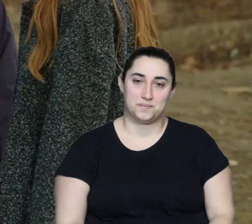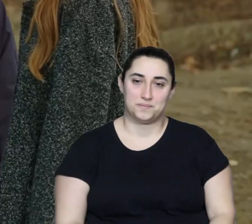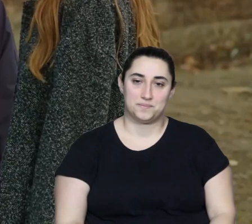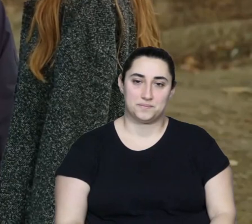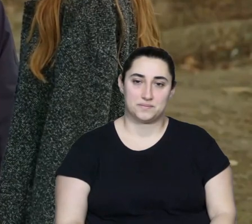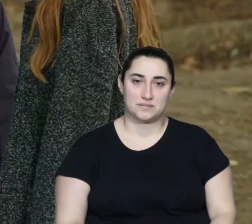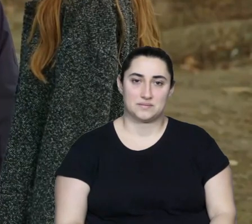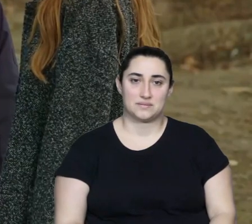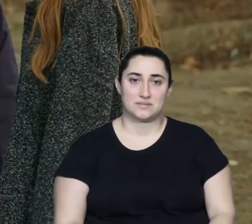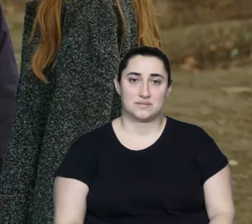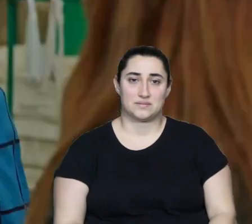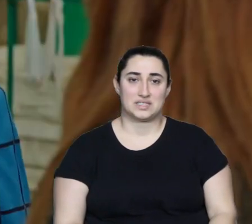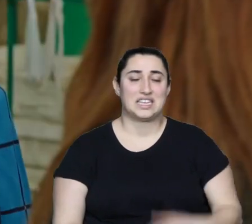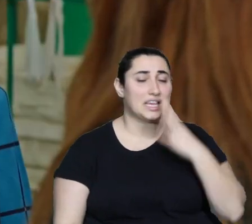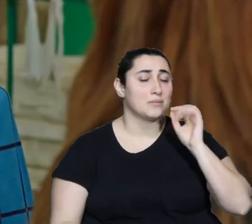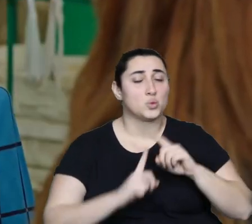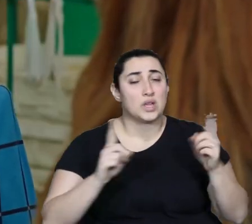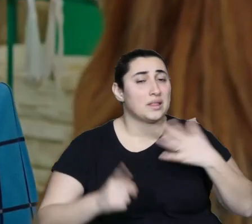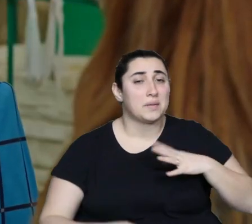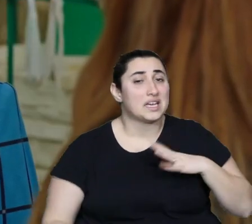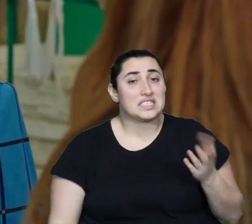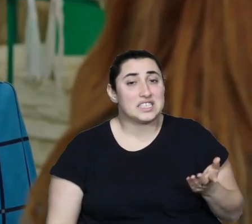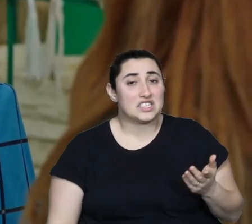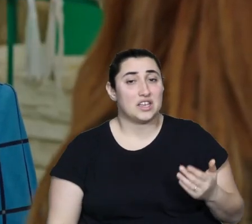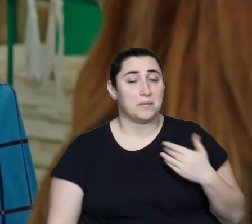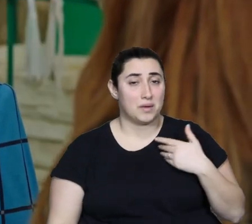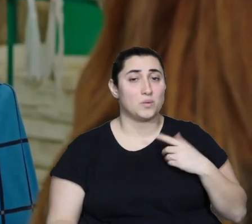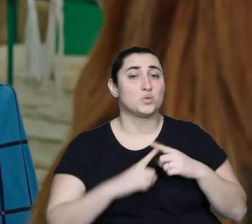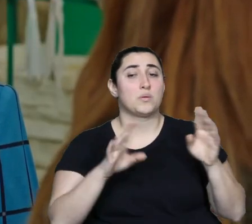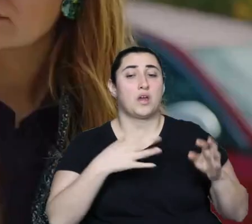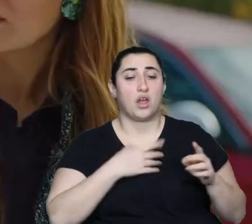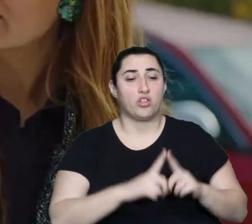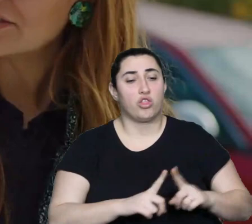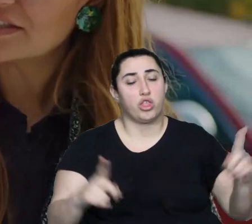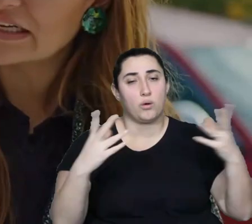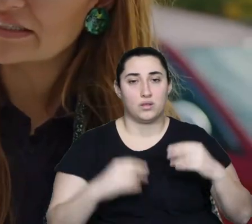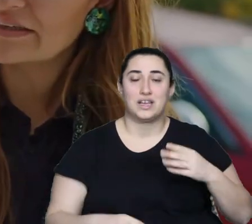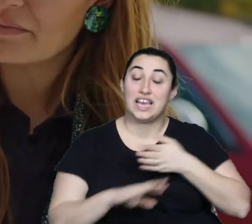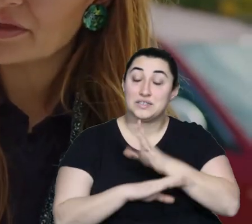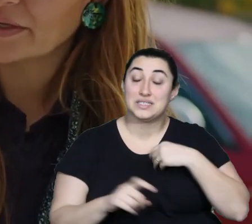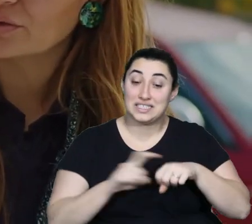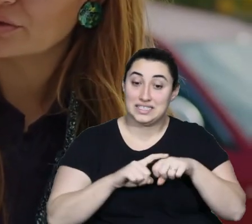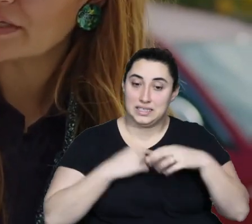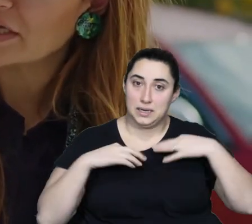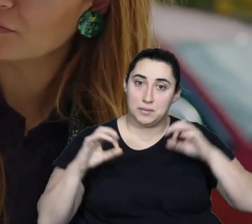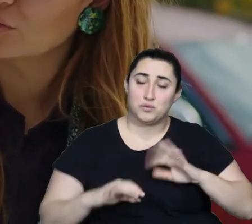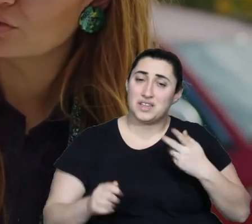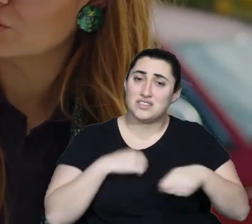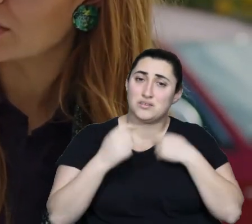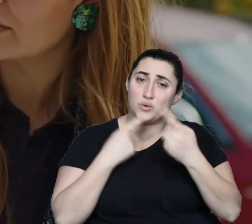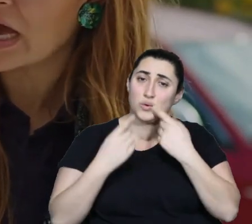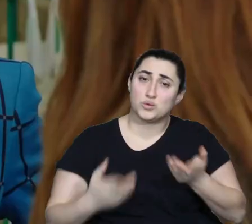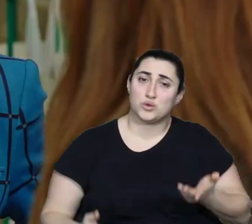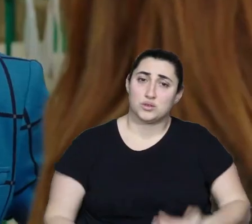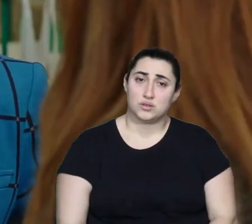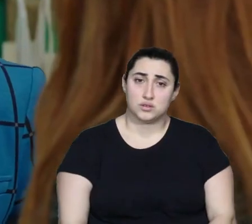Hangi insan olur uzatmak ister ki? Ben uzatmıyorum, kendi uzuyor. Gerçekten sinirlenmeye başlıyorum. Ne saçmalıyorsunuz